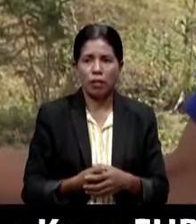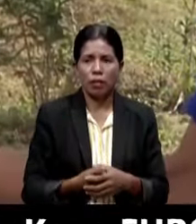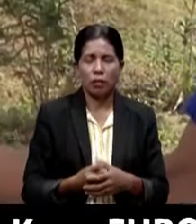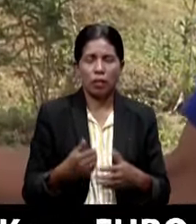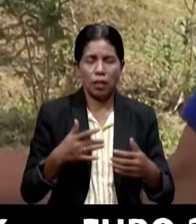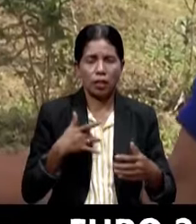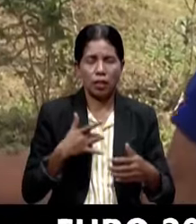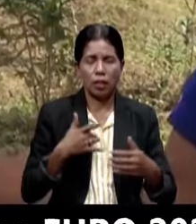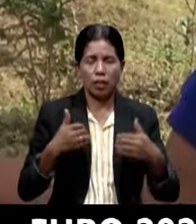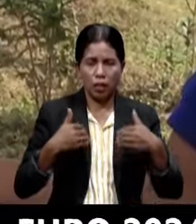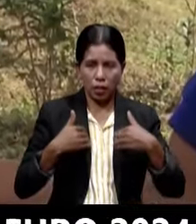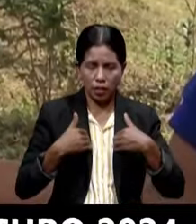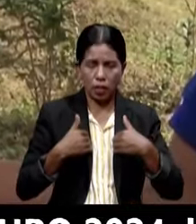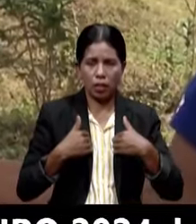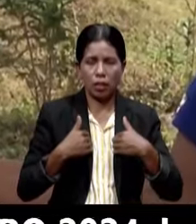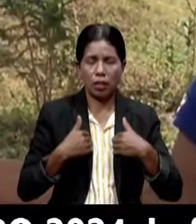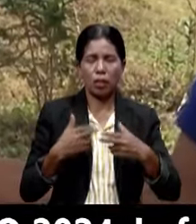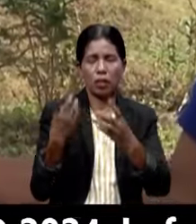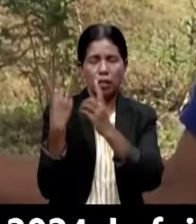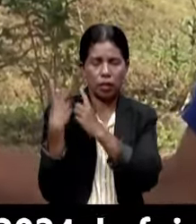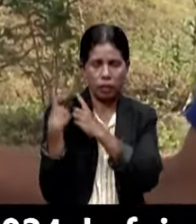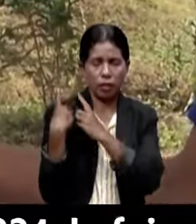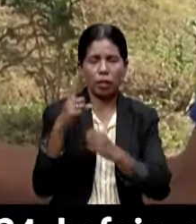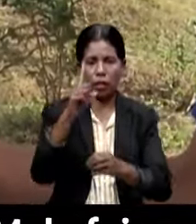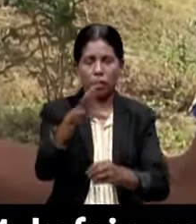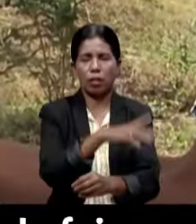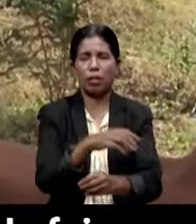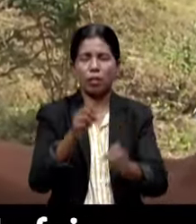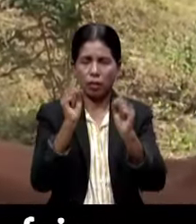obrigasan moralida o deber deber moralida